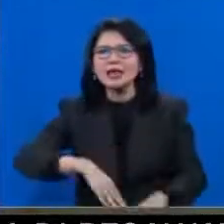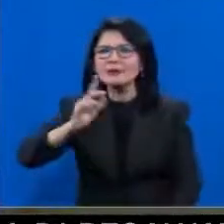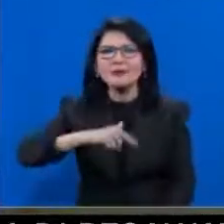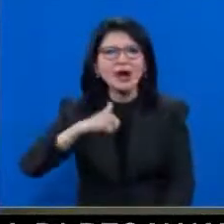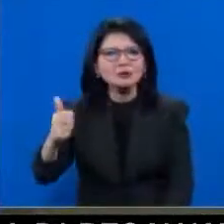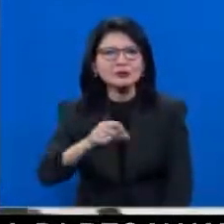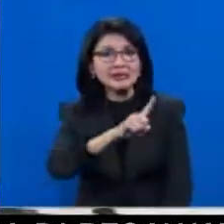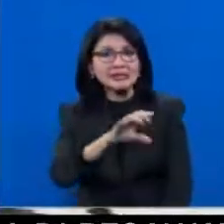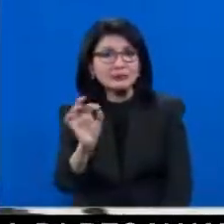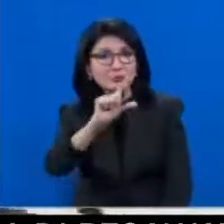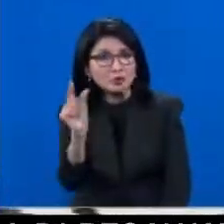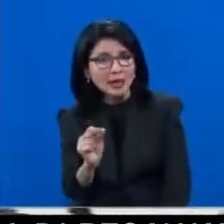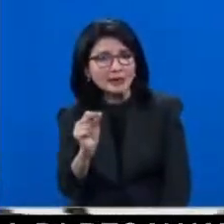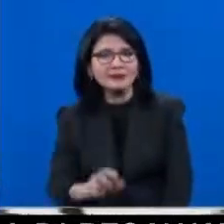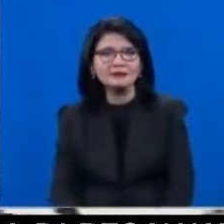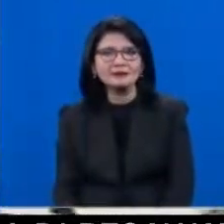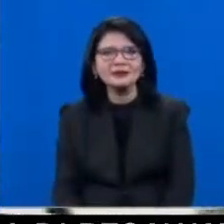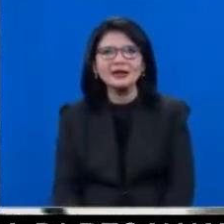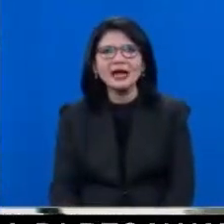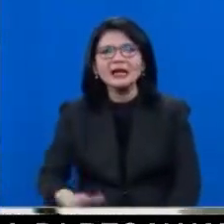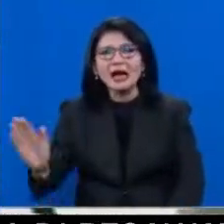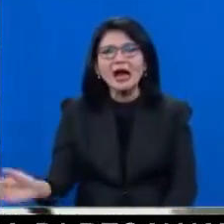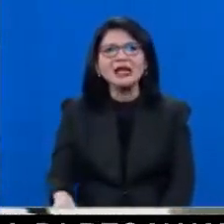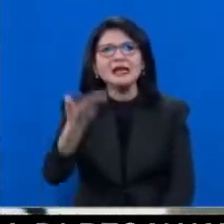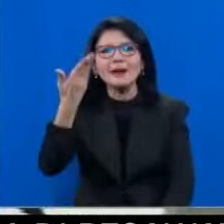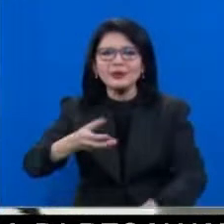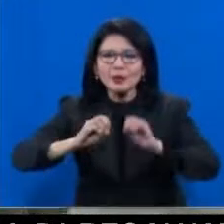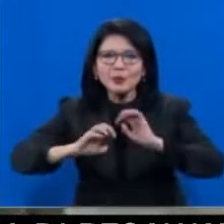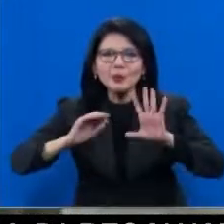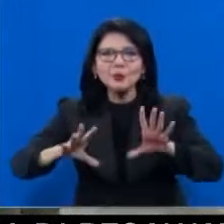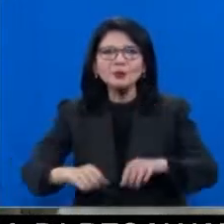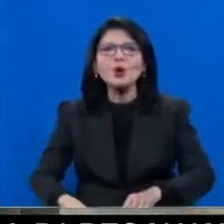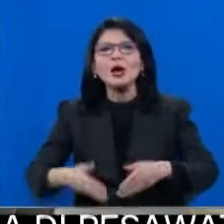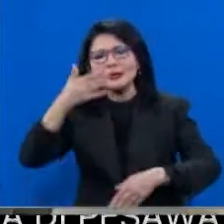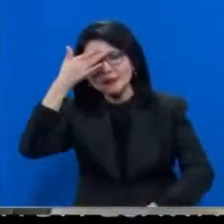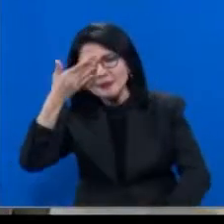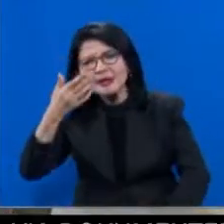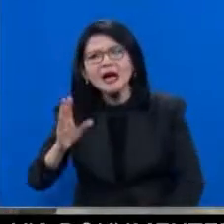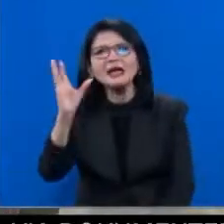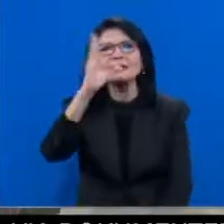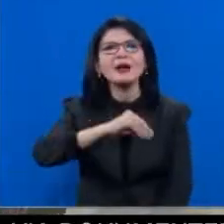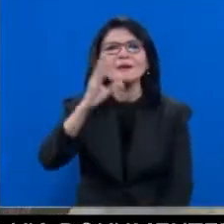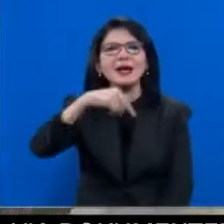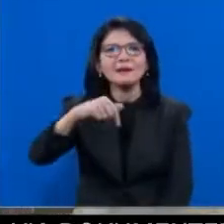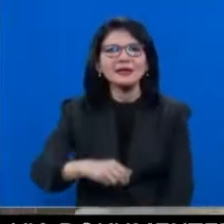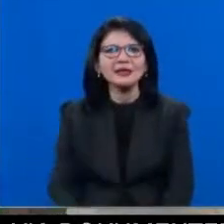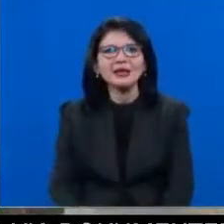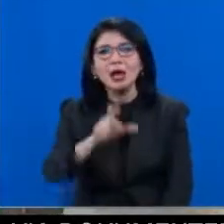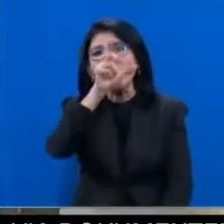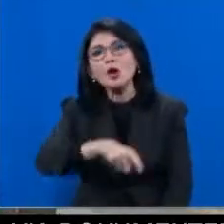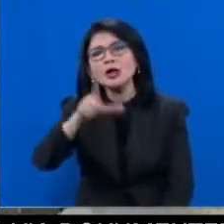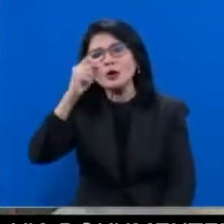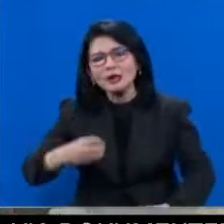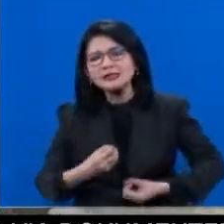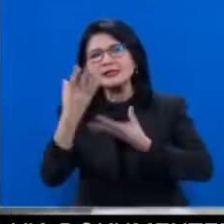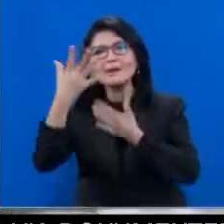bulan. Jadi tidak heran kalau Nabi menggencarkan ibadahnya di malam-malam ini. Dan hal ini pun diikuti oleh umat-umatnya